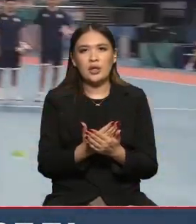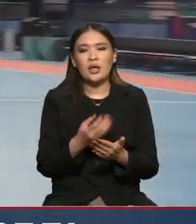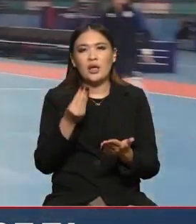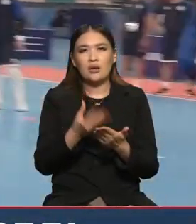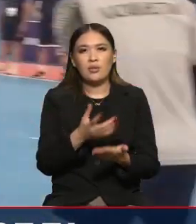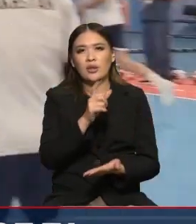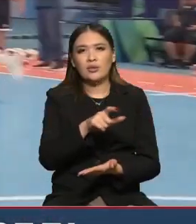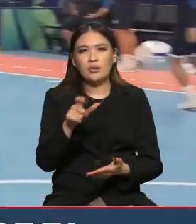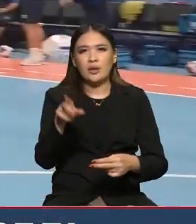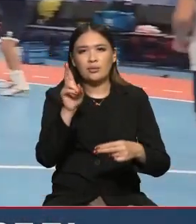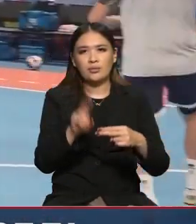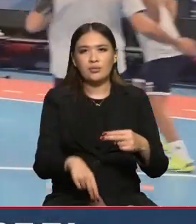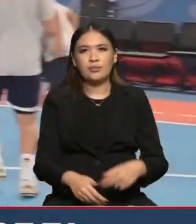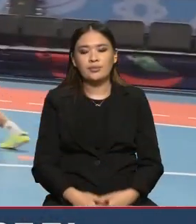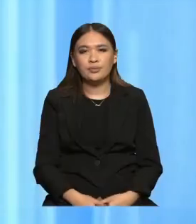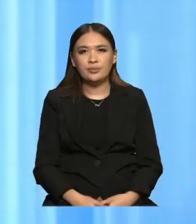көрермен тәмәмдаймыз.